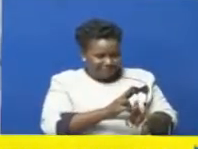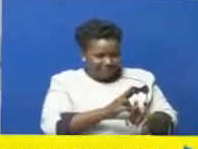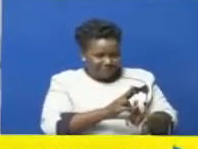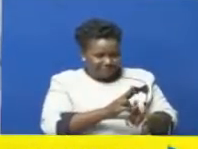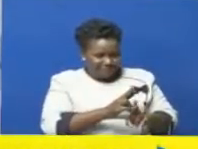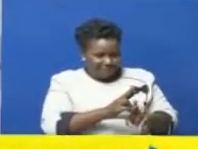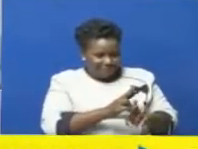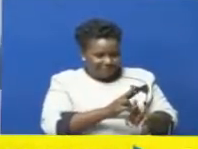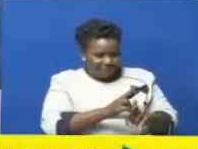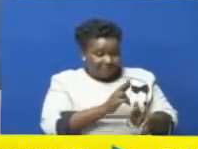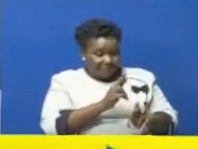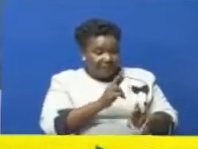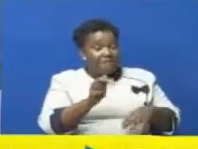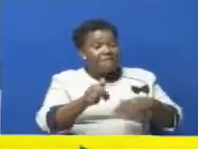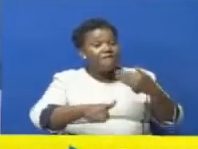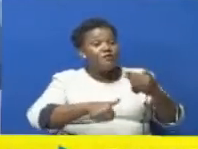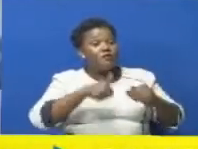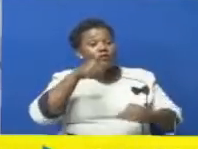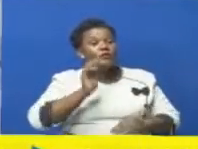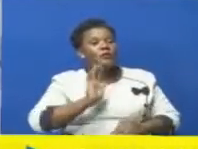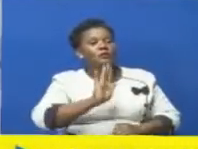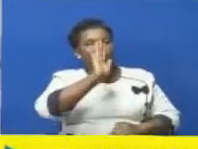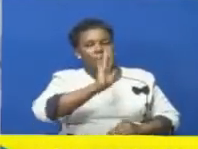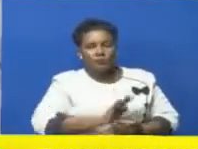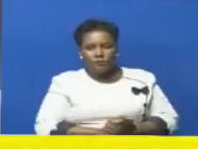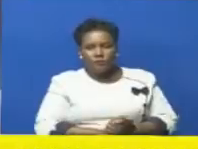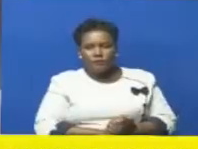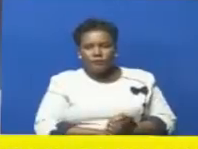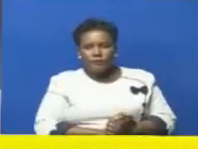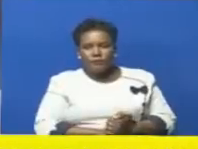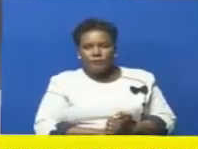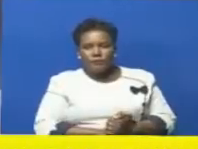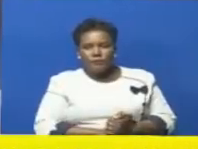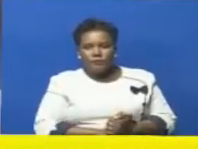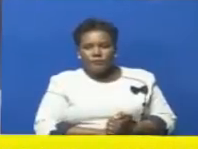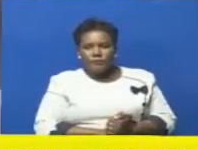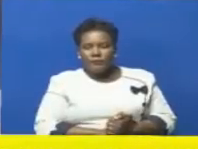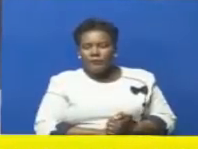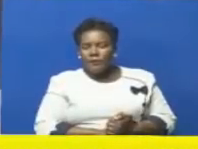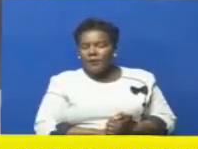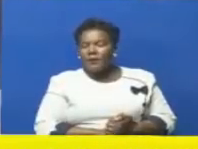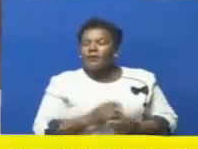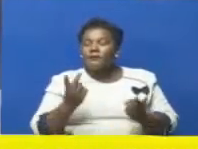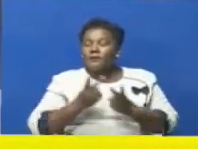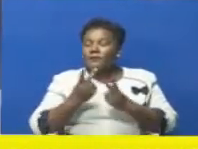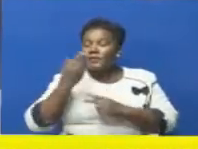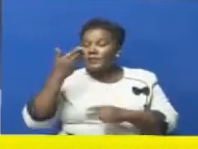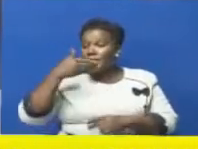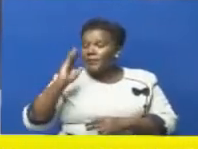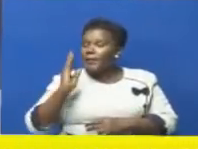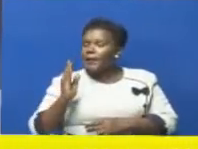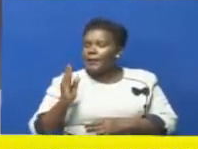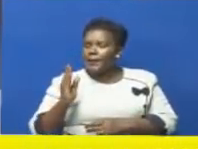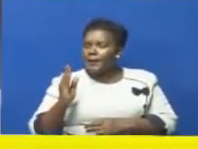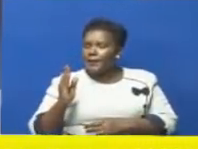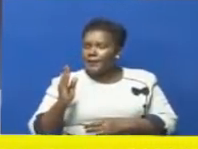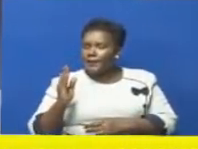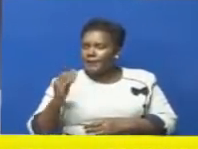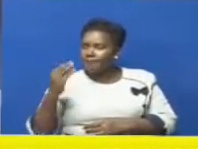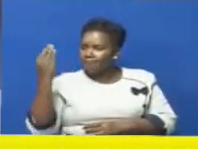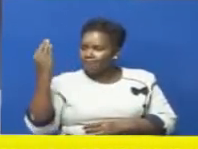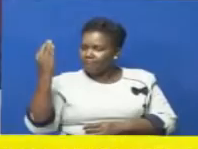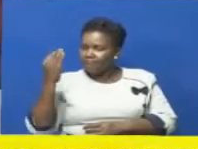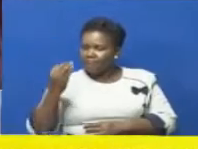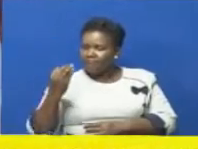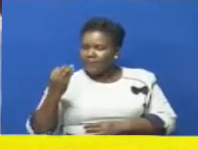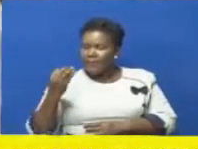miongoni mwenu waliopewa mamlaka kati yenu. Kisha salamu za serikali katika siku hii adhimu zikatolewa na Waziri Mkuu